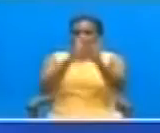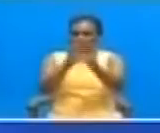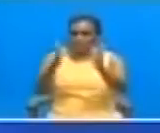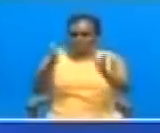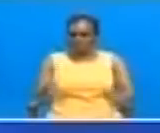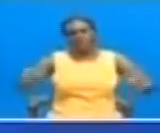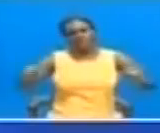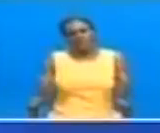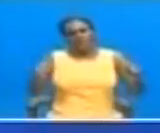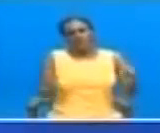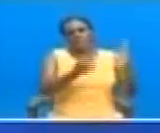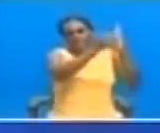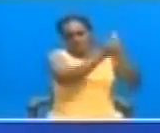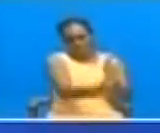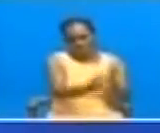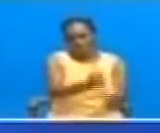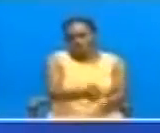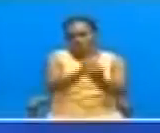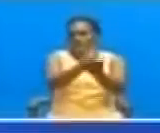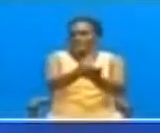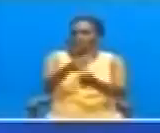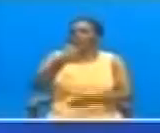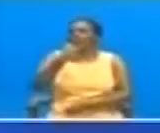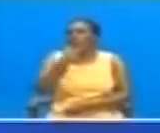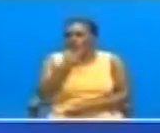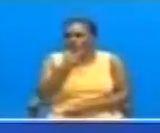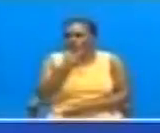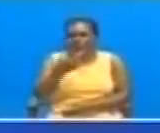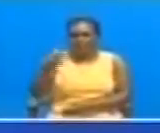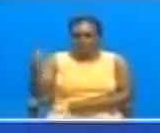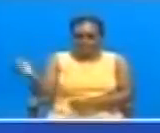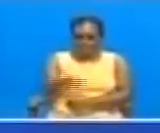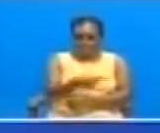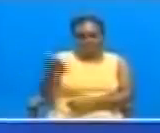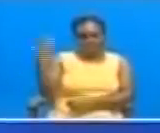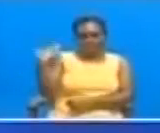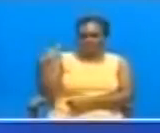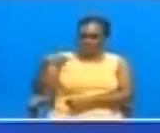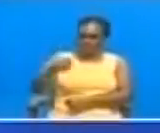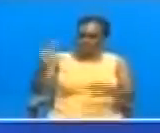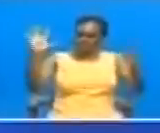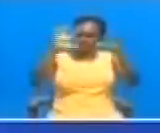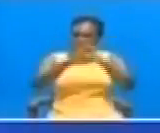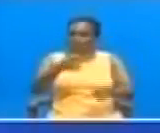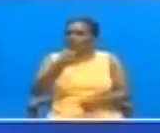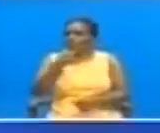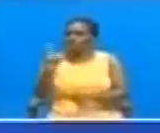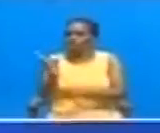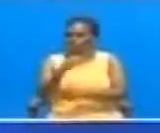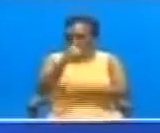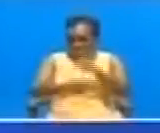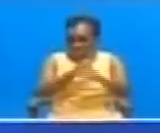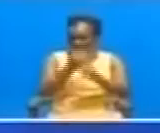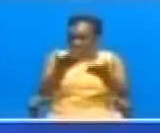kwa ubabe wake haswa baada ya kusaidia timu ya Gor Mahia mwezi uliopita. Nzigiimana aliyejiunga na klabu ya Gor Mahia msimu huu